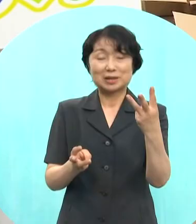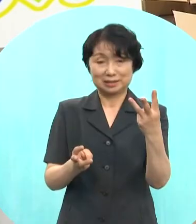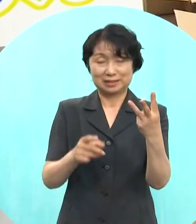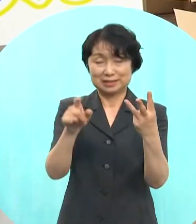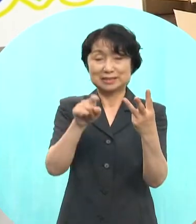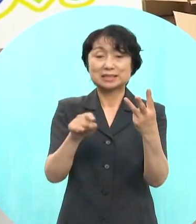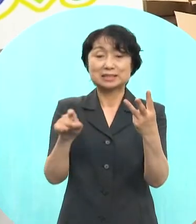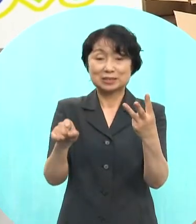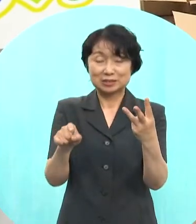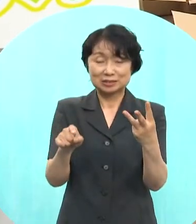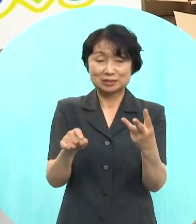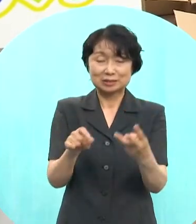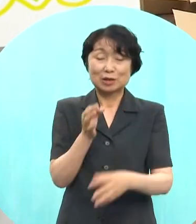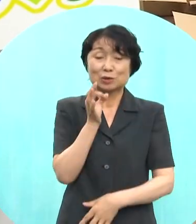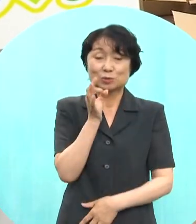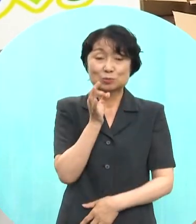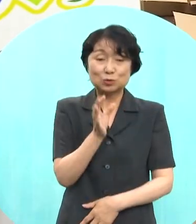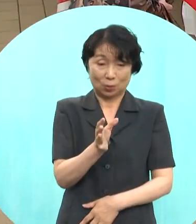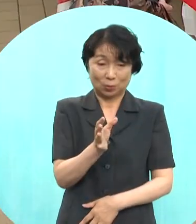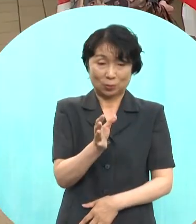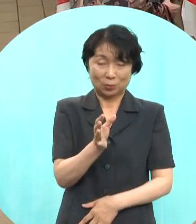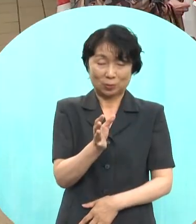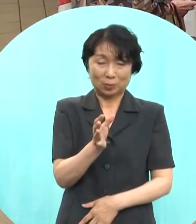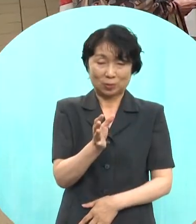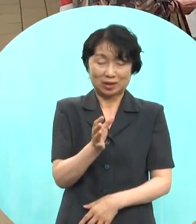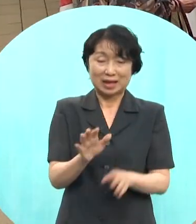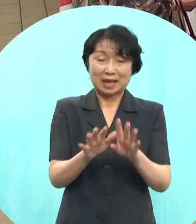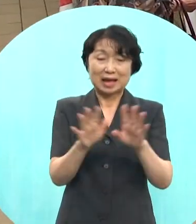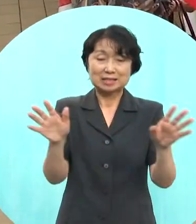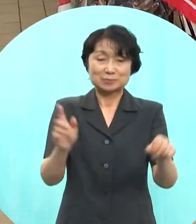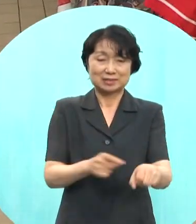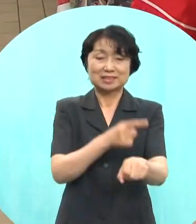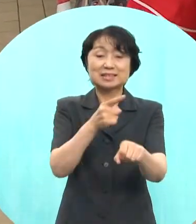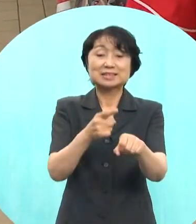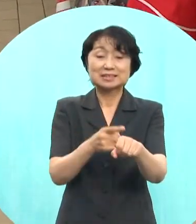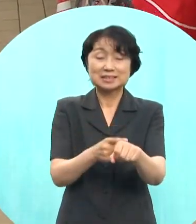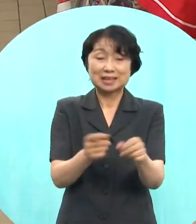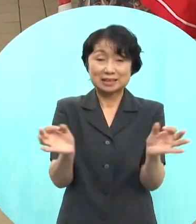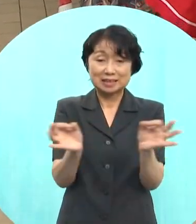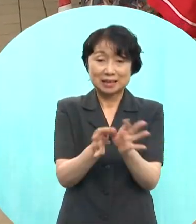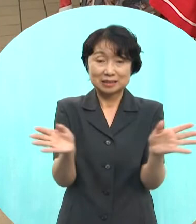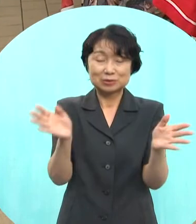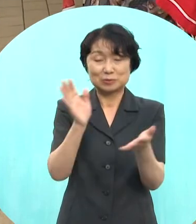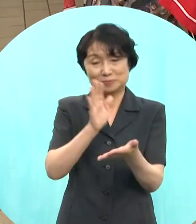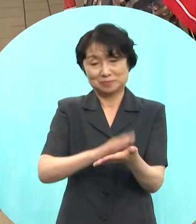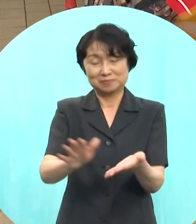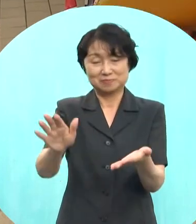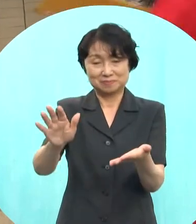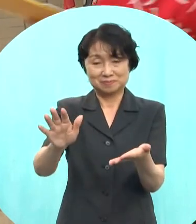ロは無料ということもあり、開始から1時間でなくなってしまいました。